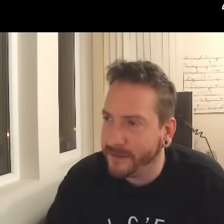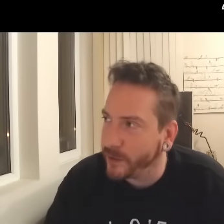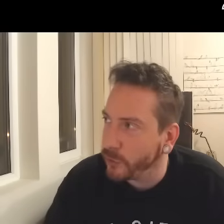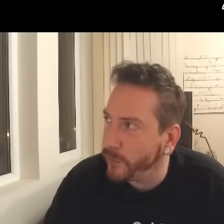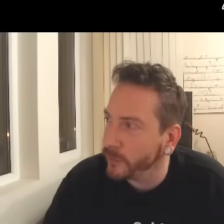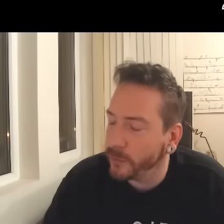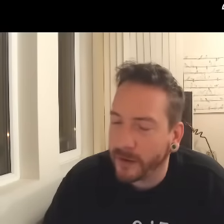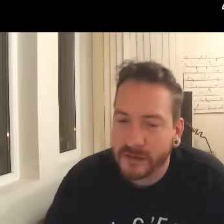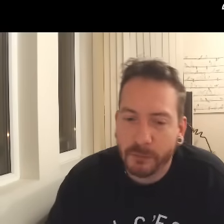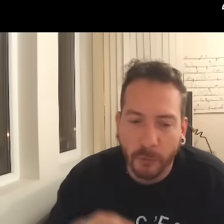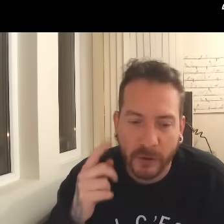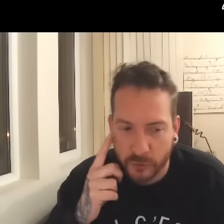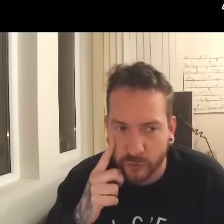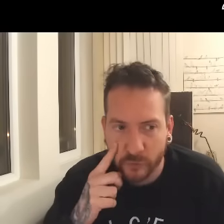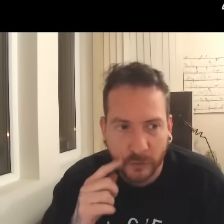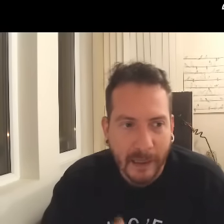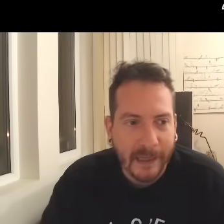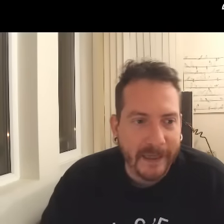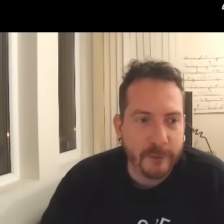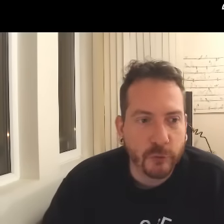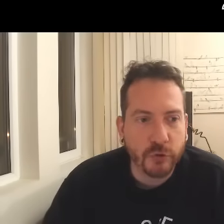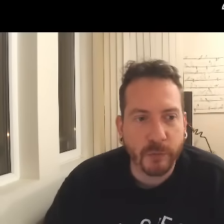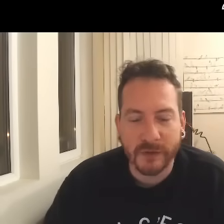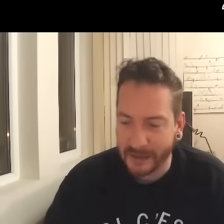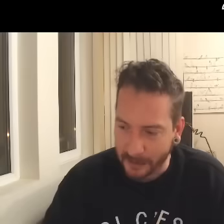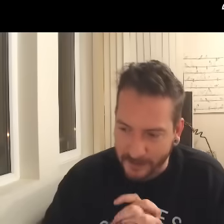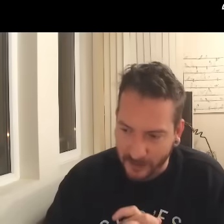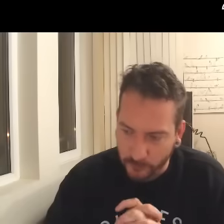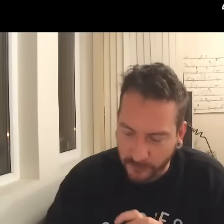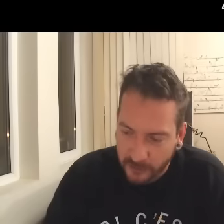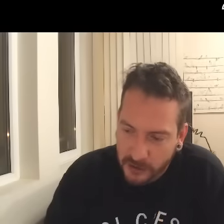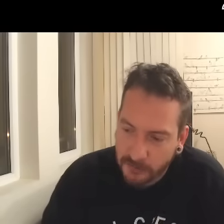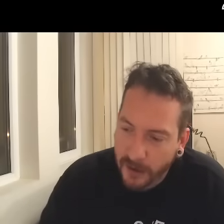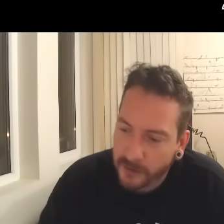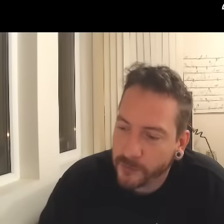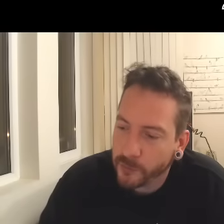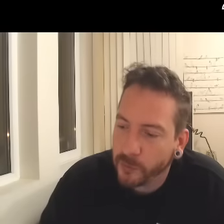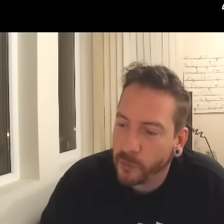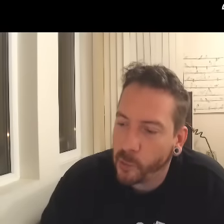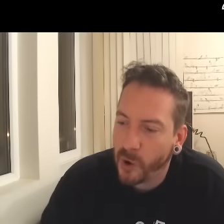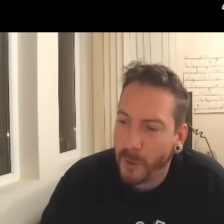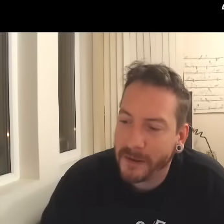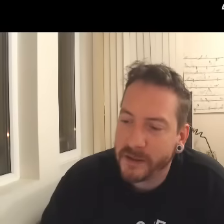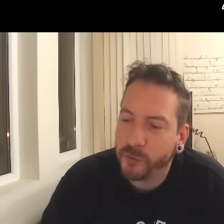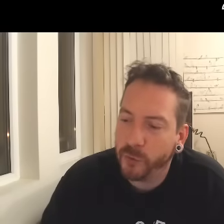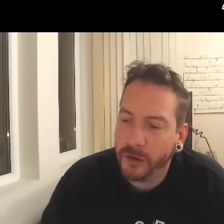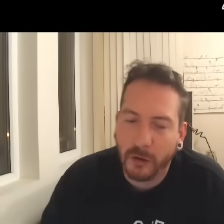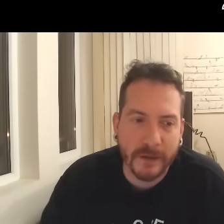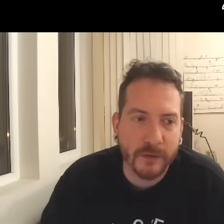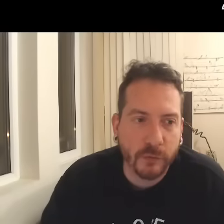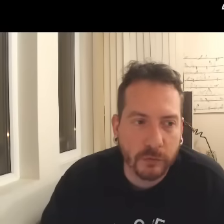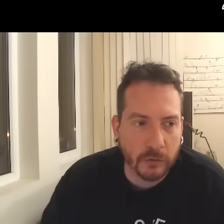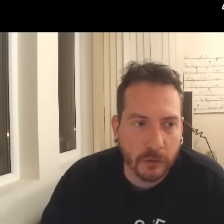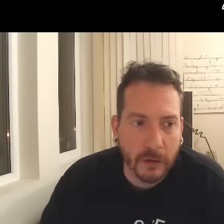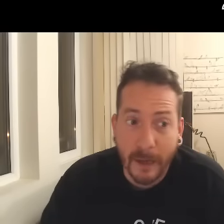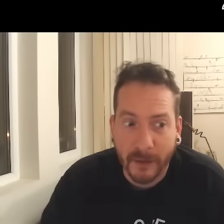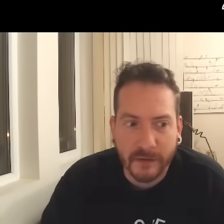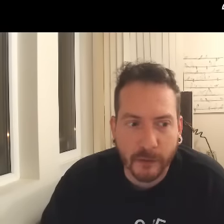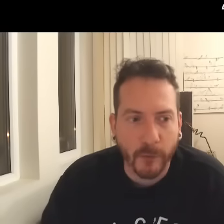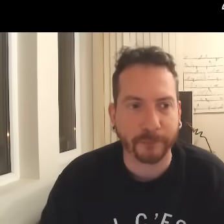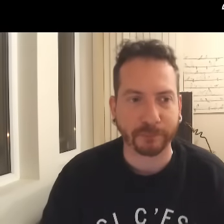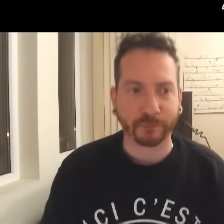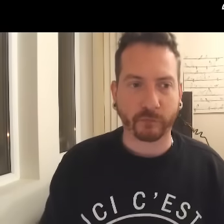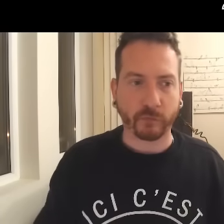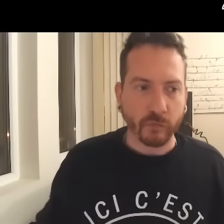de bêtises il était chauffeur de taxi pour Mélenchon et du coup je pense qu'il a bien lustrer le shibrax au au grand manitou et le grand manitou l'a